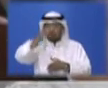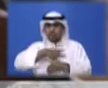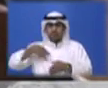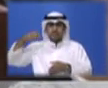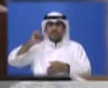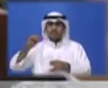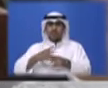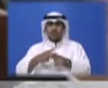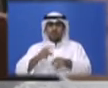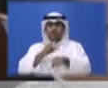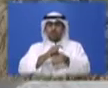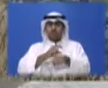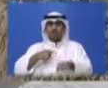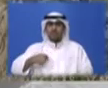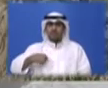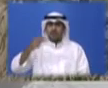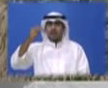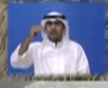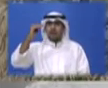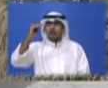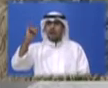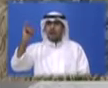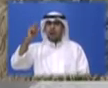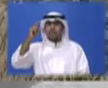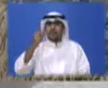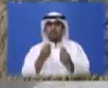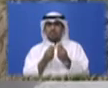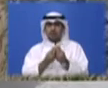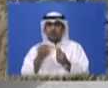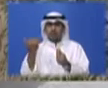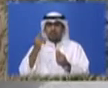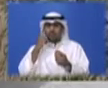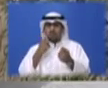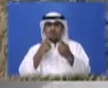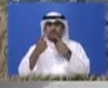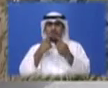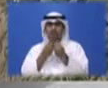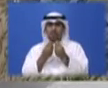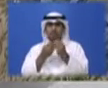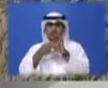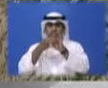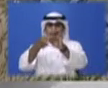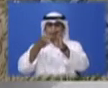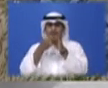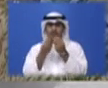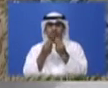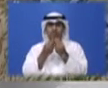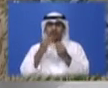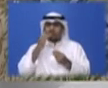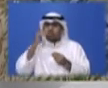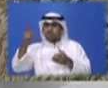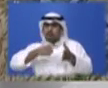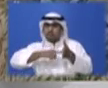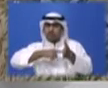بعمان الدكتور حمد الدعيج أمسية إخاء فتحت آفاقا رحبة من التواصل والحوار الهادف إلى